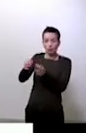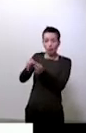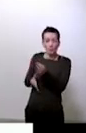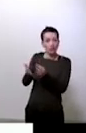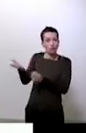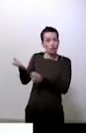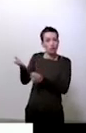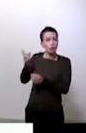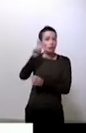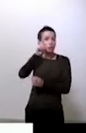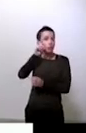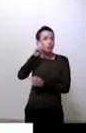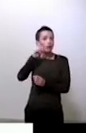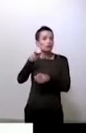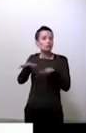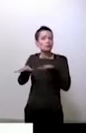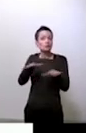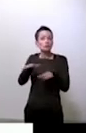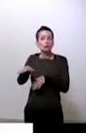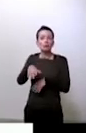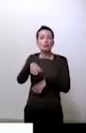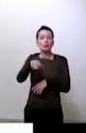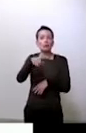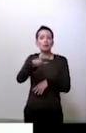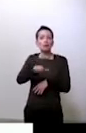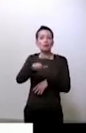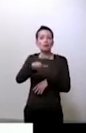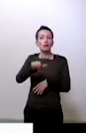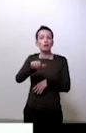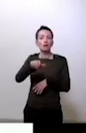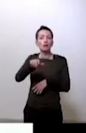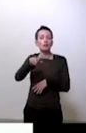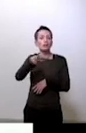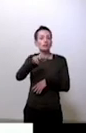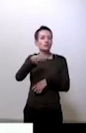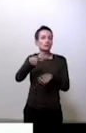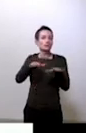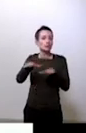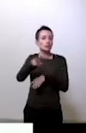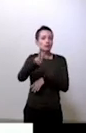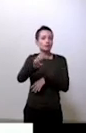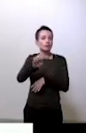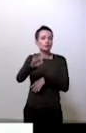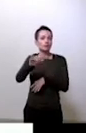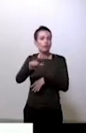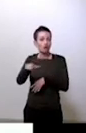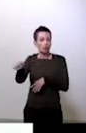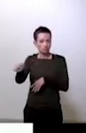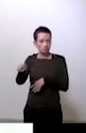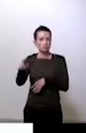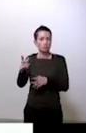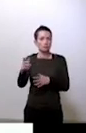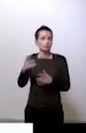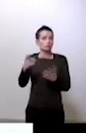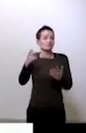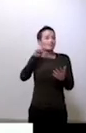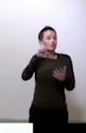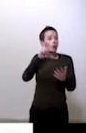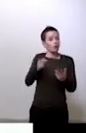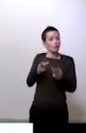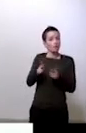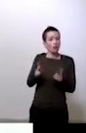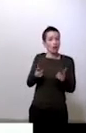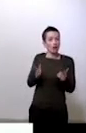du système de la VFA, car sur le territoire de la métropole et sur la ville de Bordeaux, les bailleurs sociaux ont peu à peu